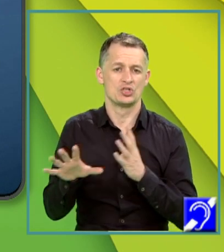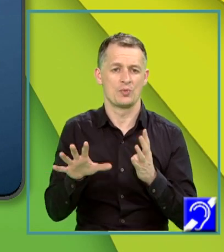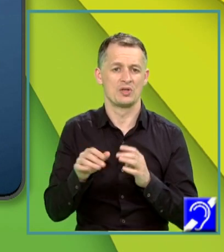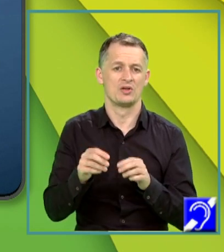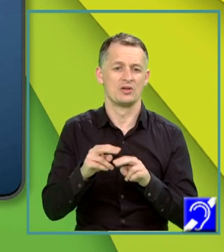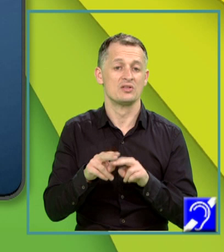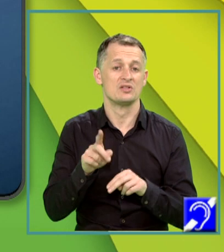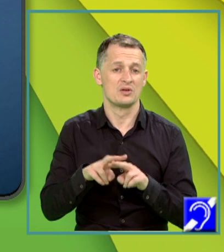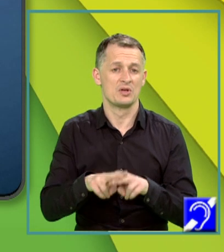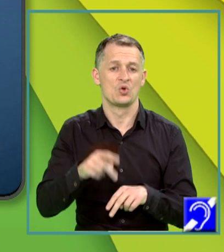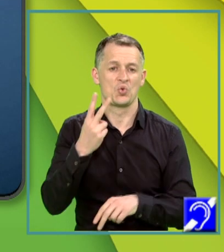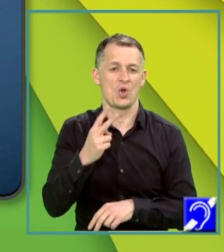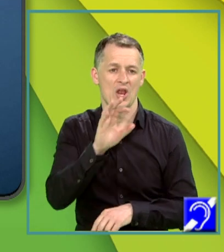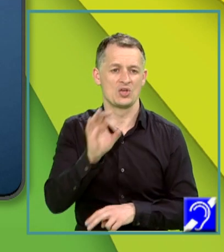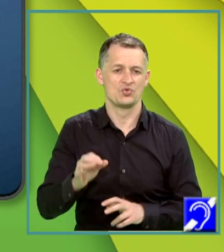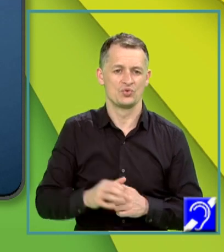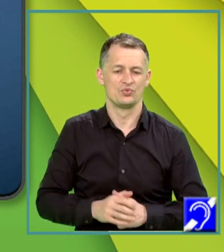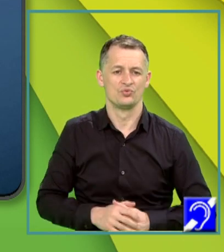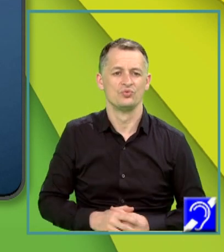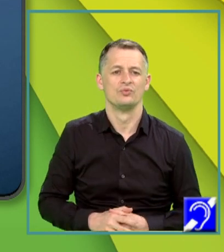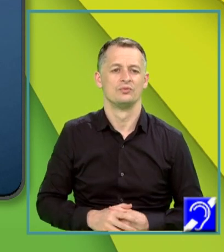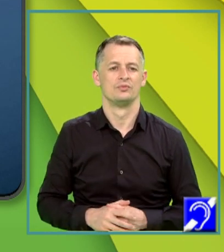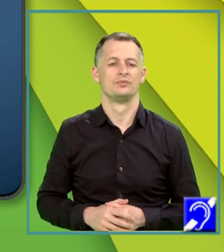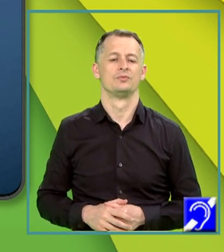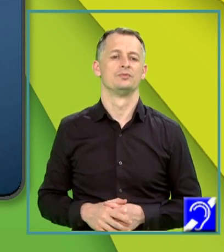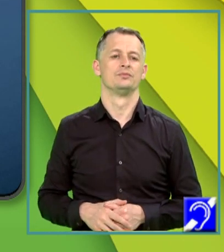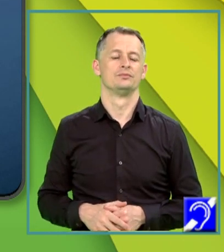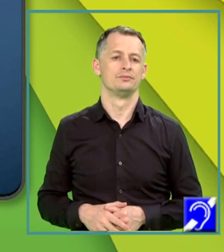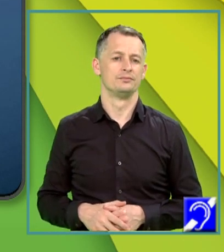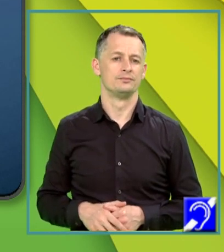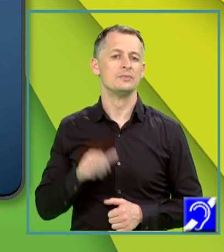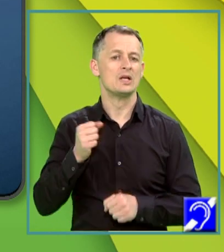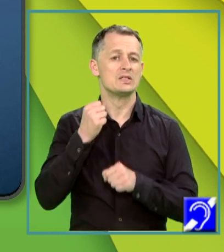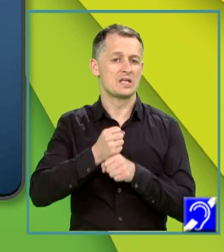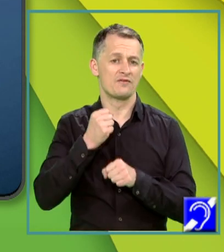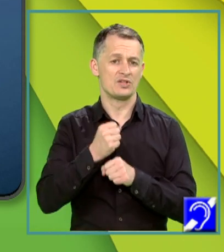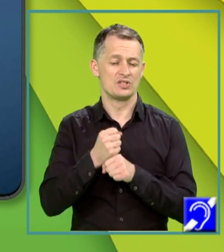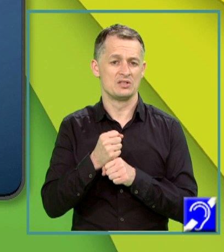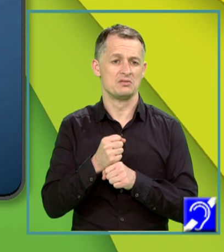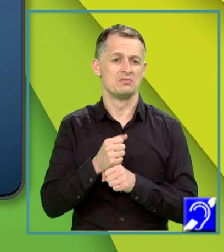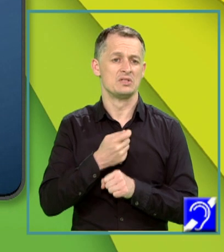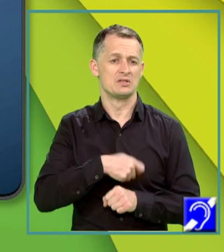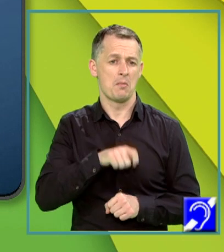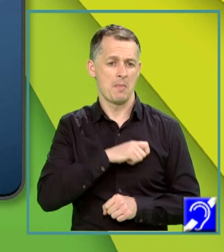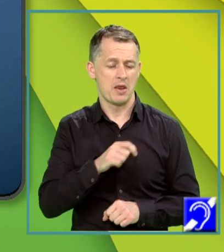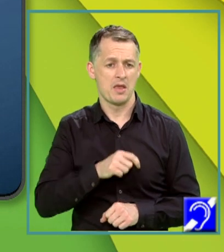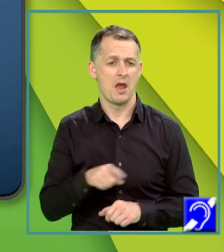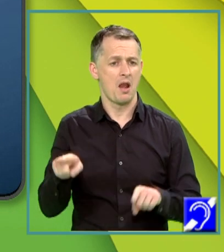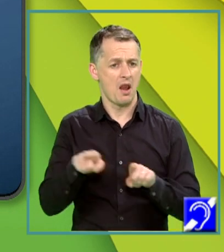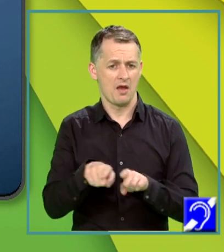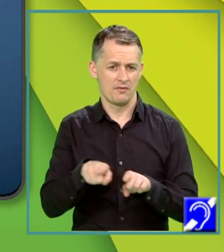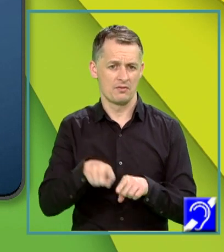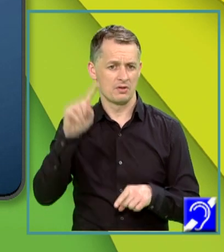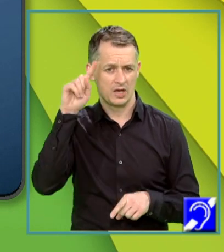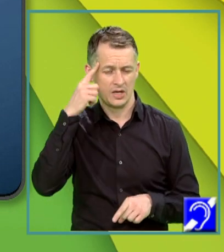2% de asemenea procentul populației ocupate în sectorul servicii în Spania se calculează pe același raționament